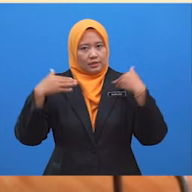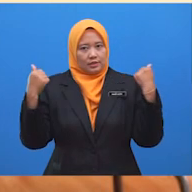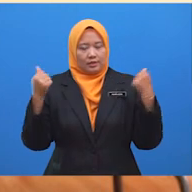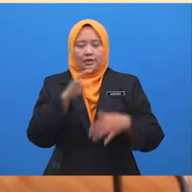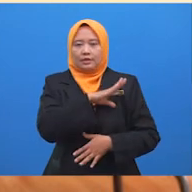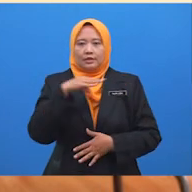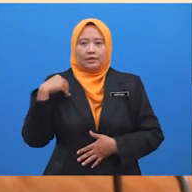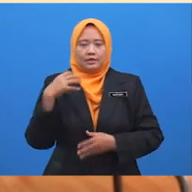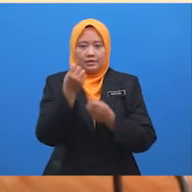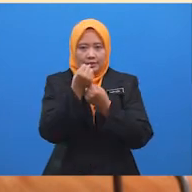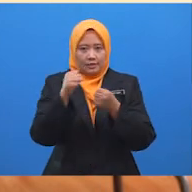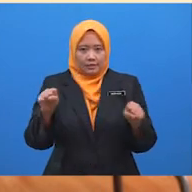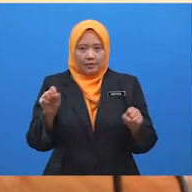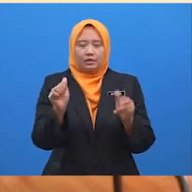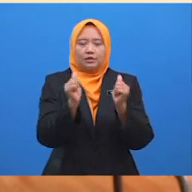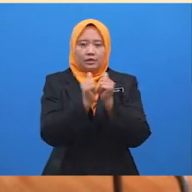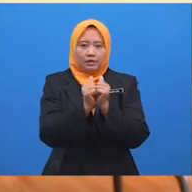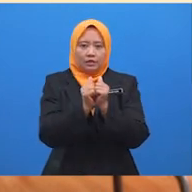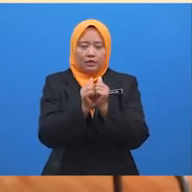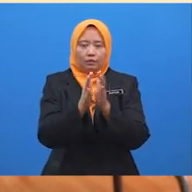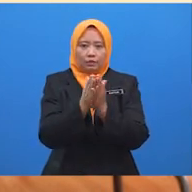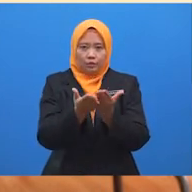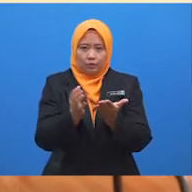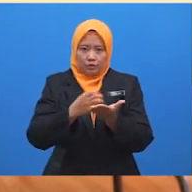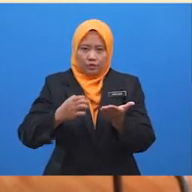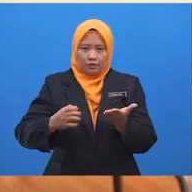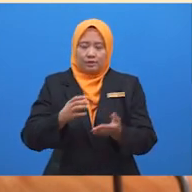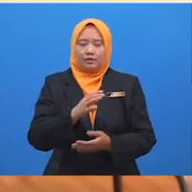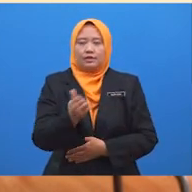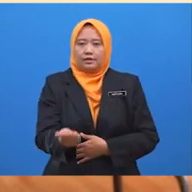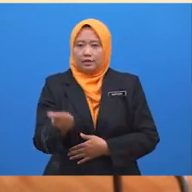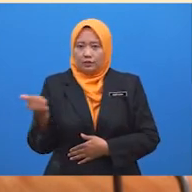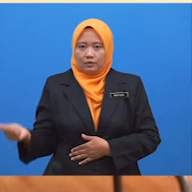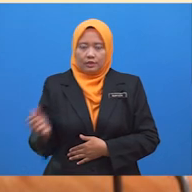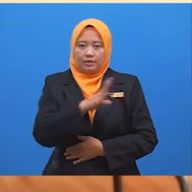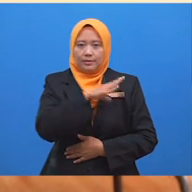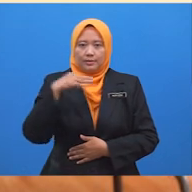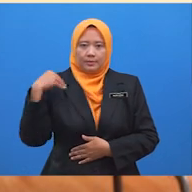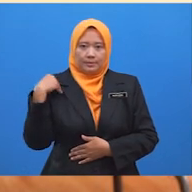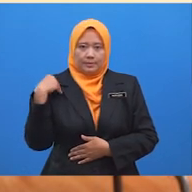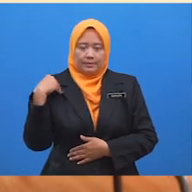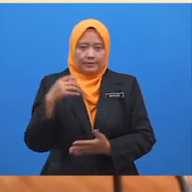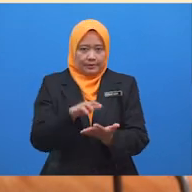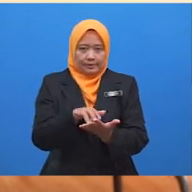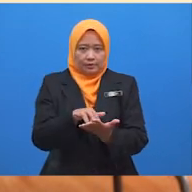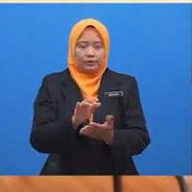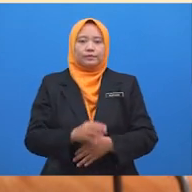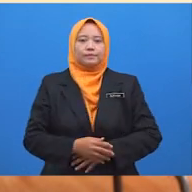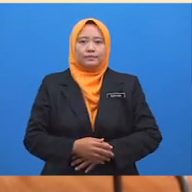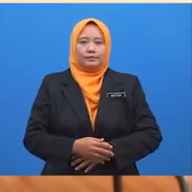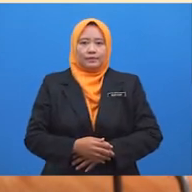dengan buku catatan, alat tulis serta kalkulator. Salam perkenalan dari